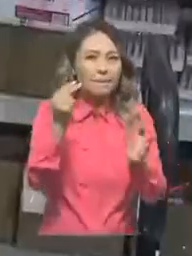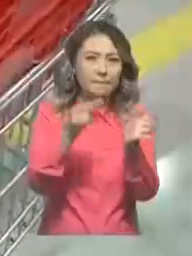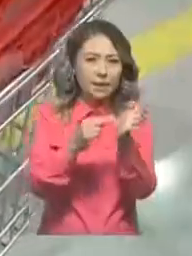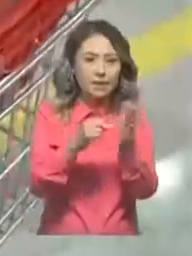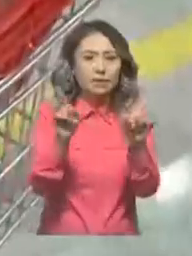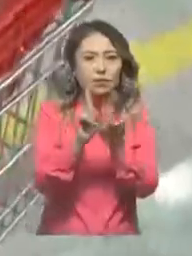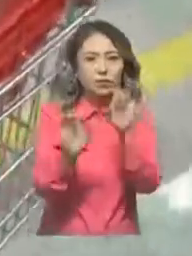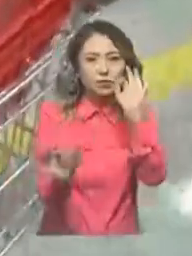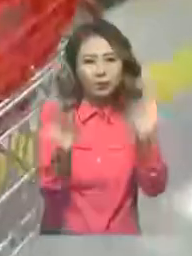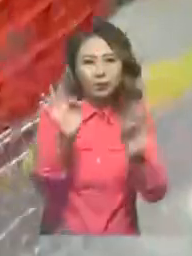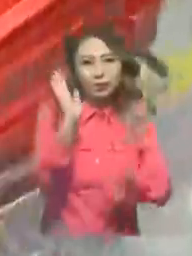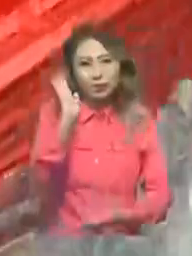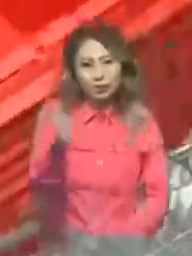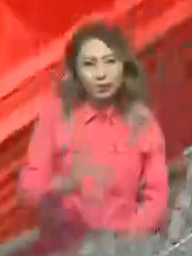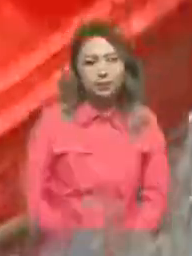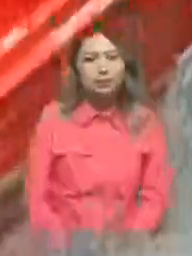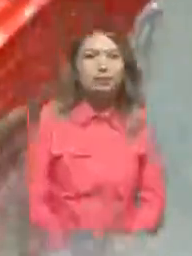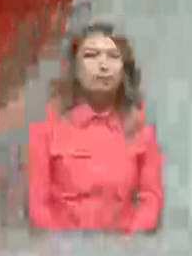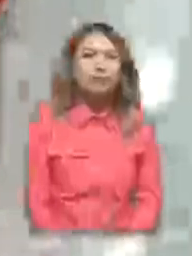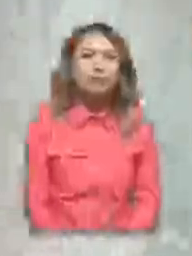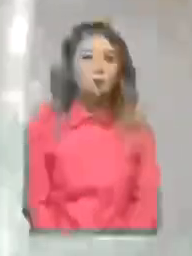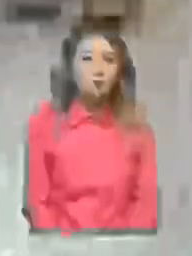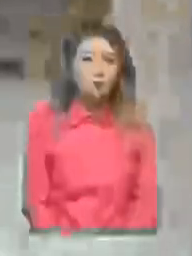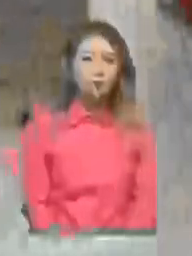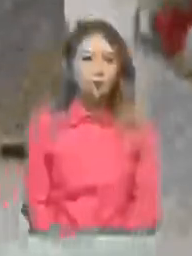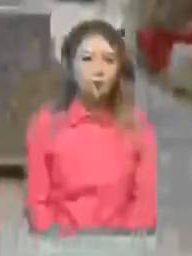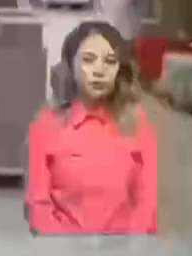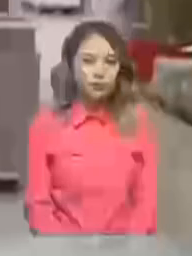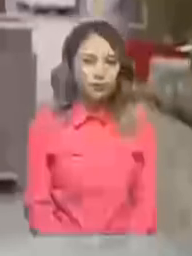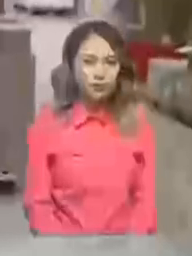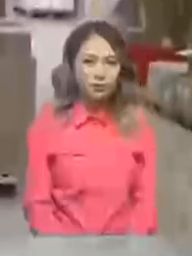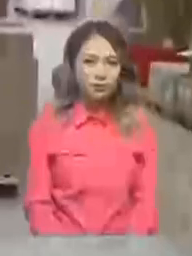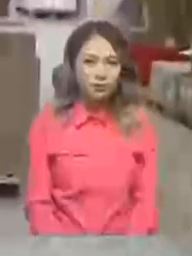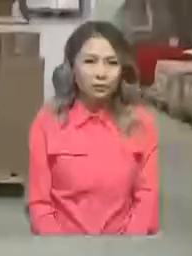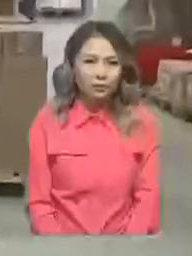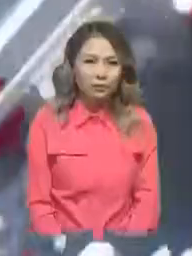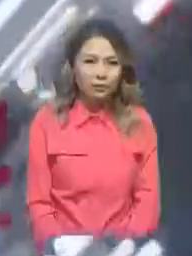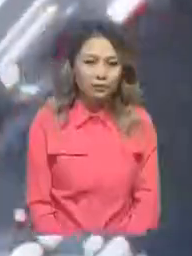да тұрақты болады деп сенеді. Нұрсұлтан Мұхамеджан, Нұрмахан Бекмұратов, 24 KZ, Шымкент.